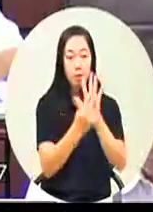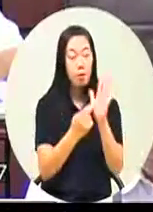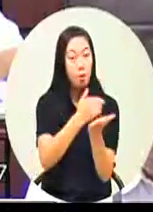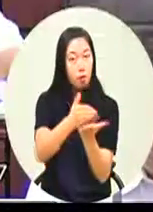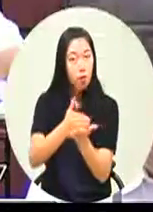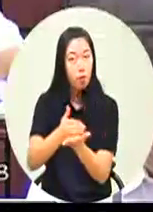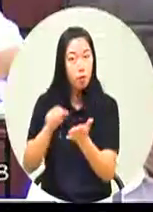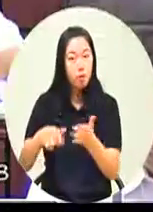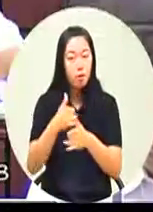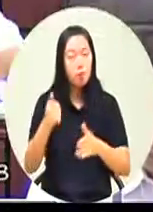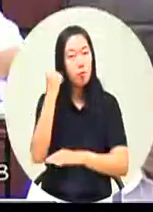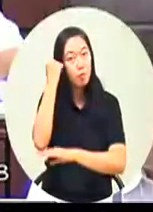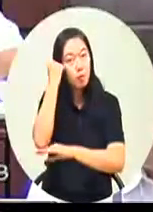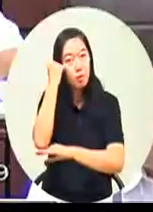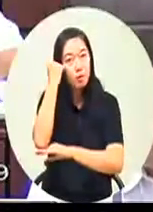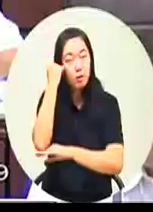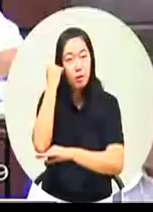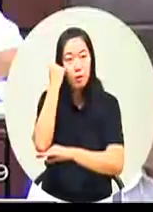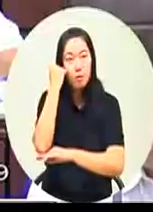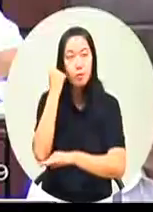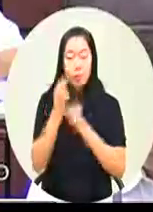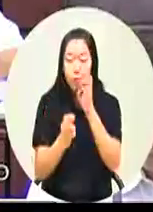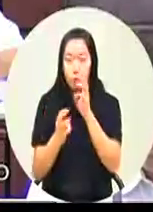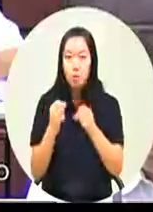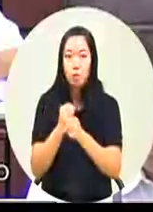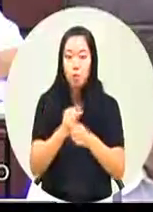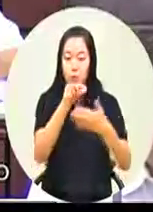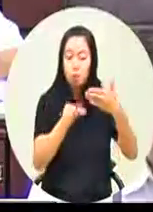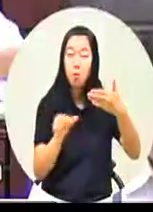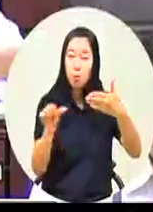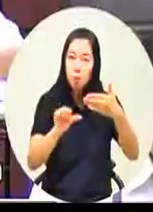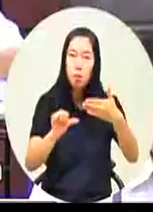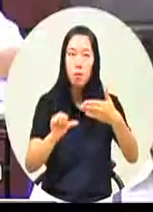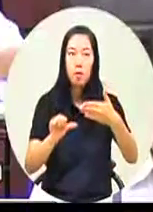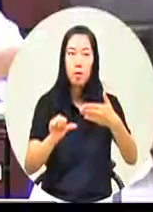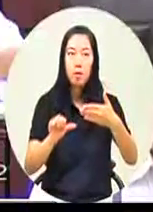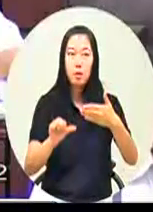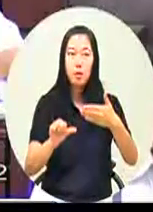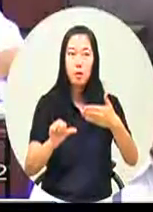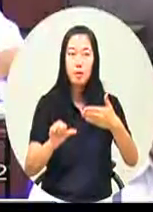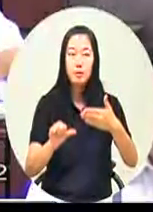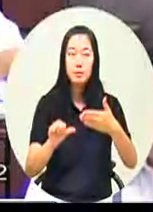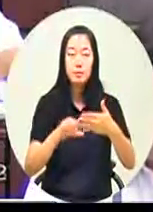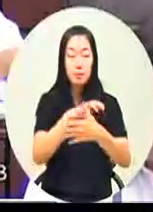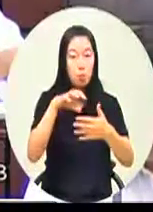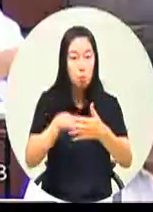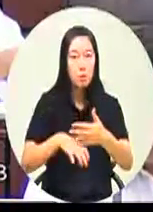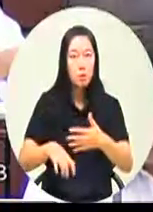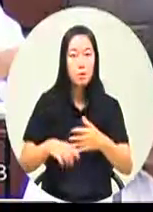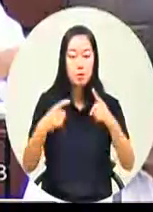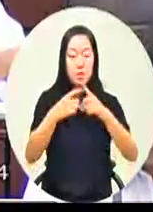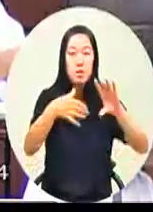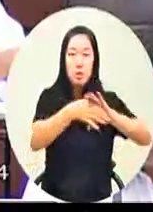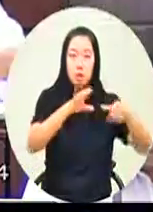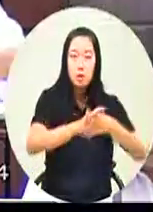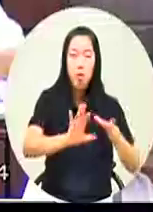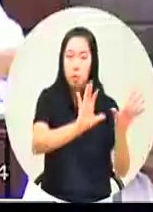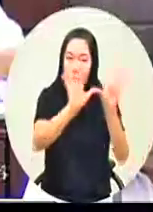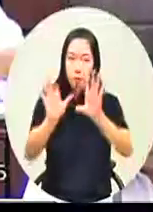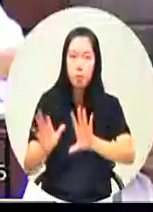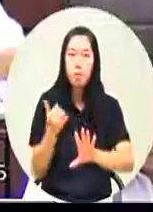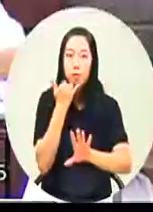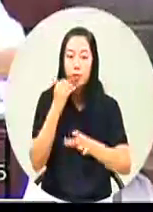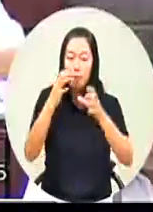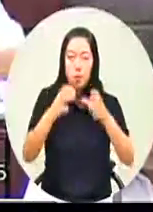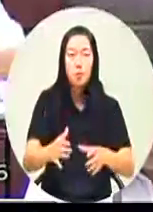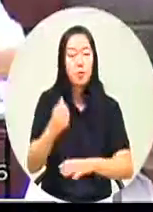所以在民宿管理办法的这个第五条呢，它其实在第八目里面就把这个人文风貌区可以设民